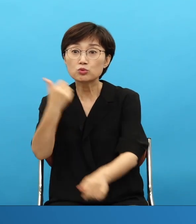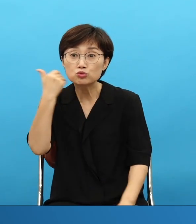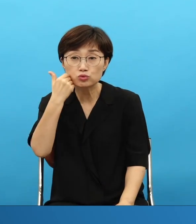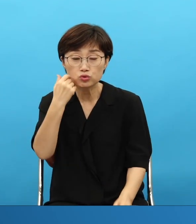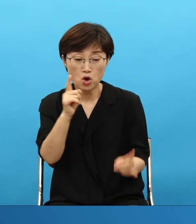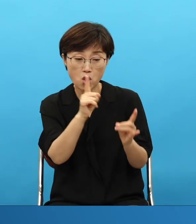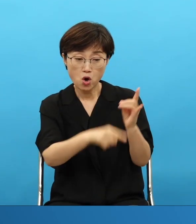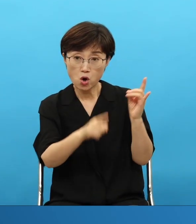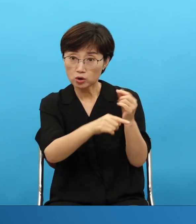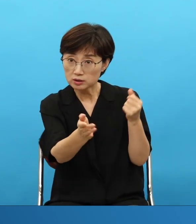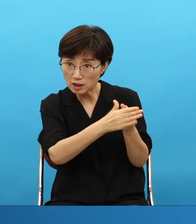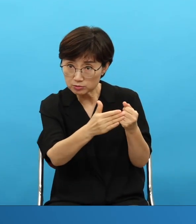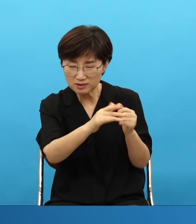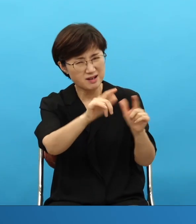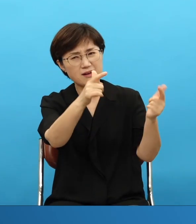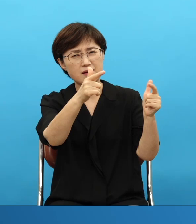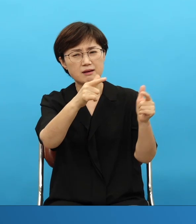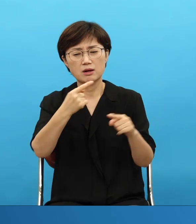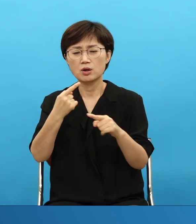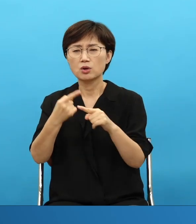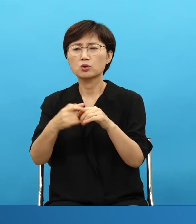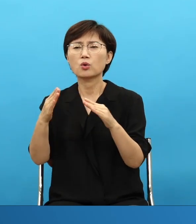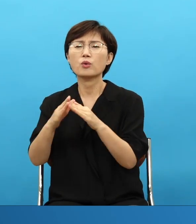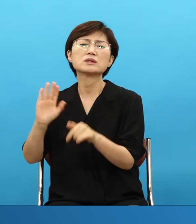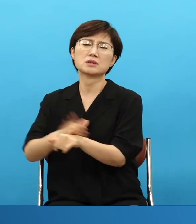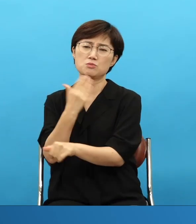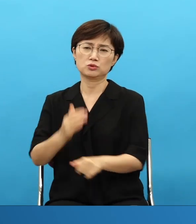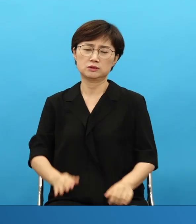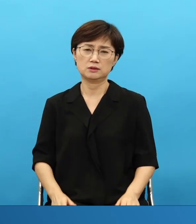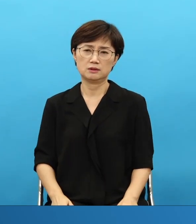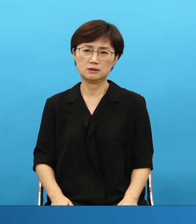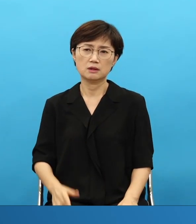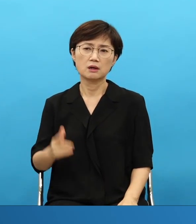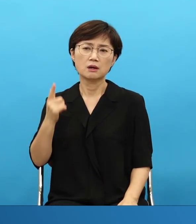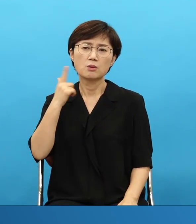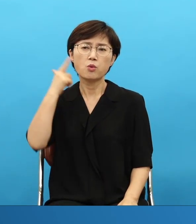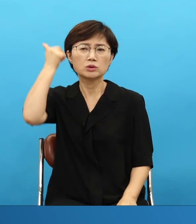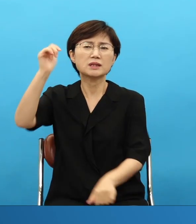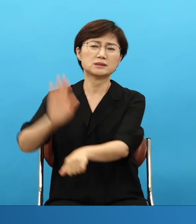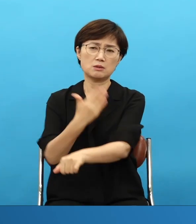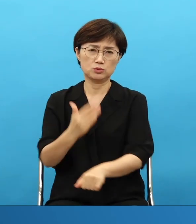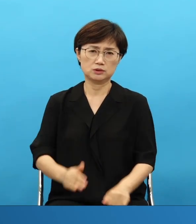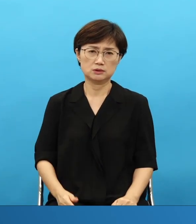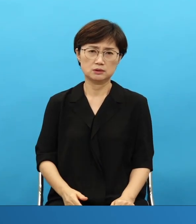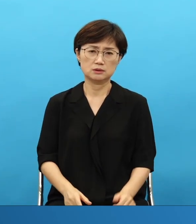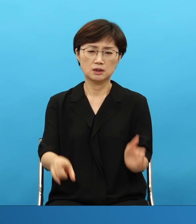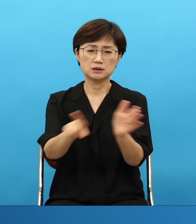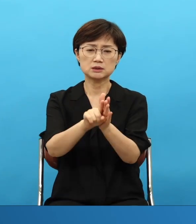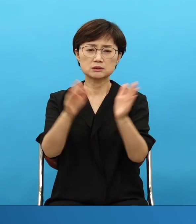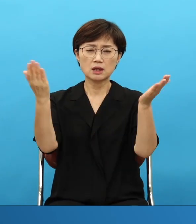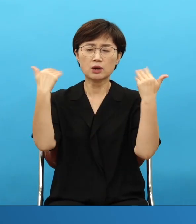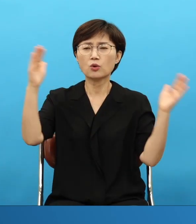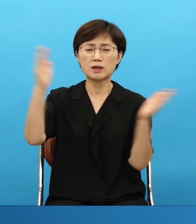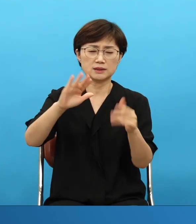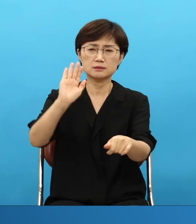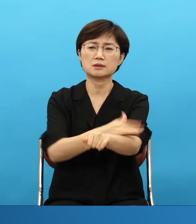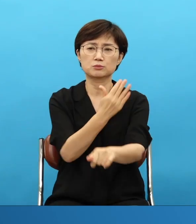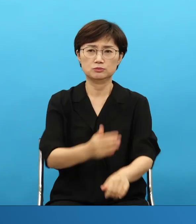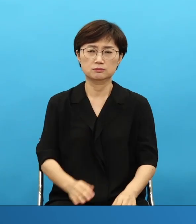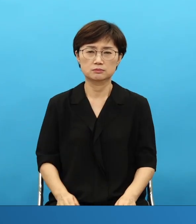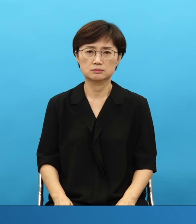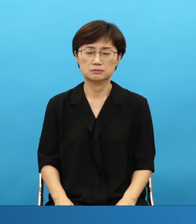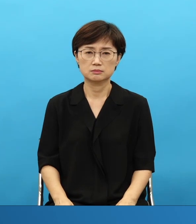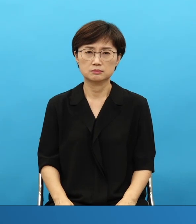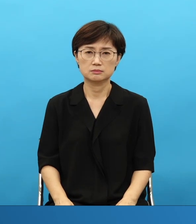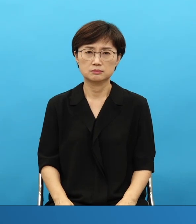교회 책임이에요. This is the responsibility 이게 of the 지금 church. 우리 목사님들 책임이고 신학생들 책임이에요. This is the responsibility of the pastors and